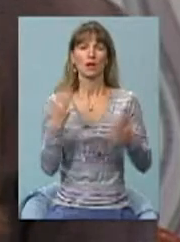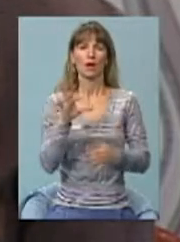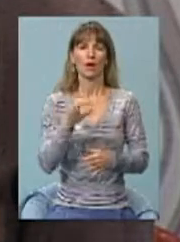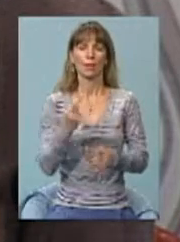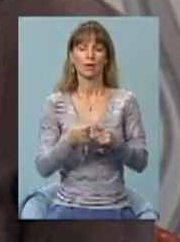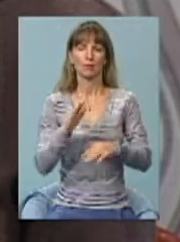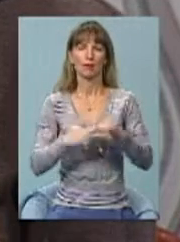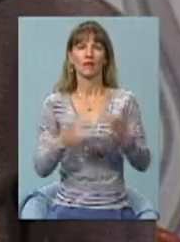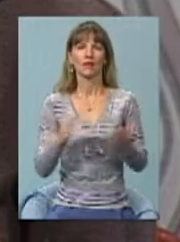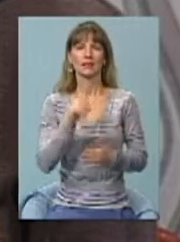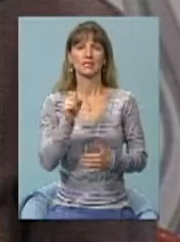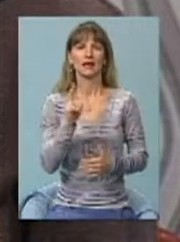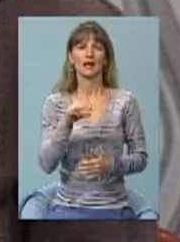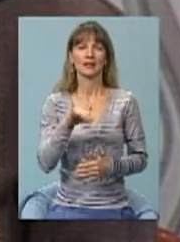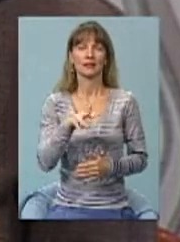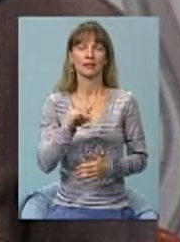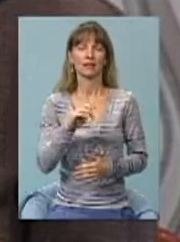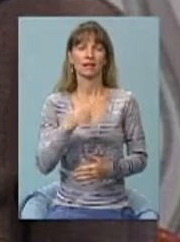як заклинатель змій.